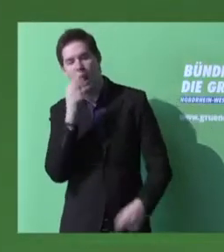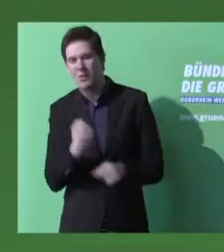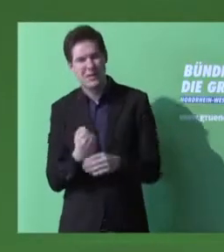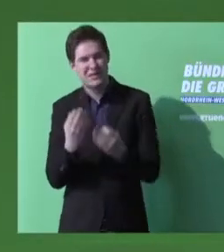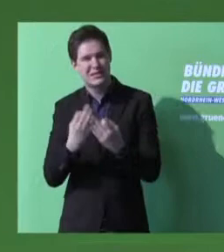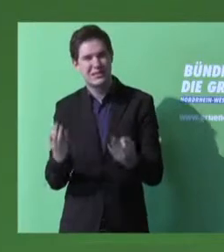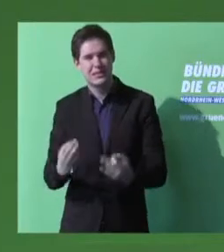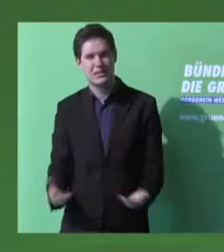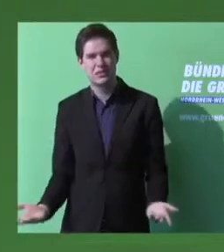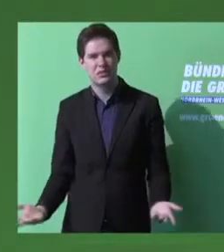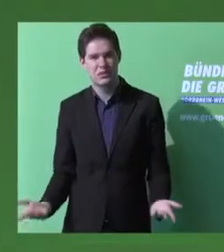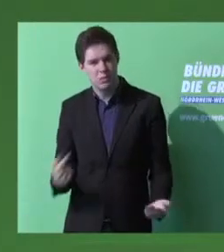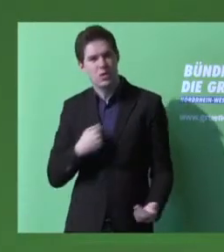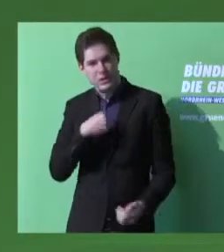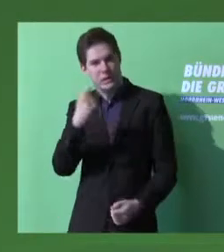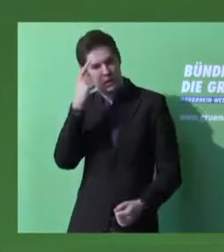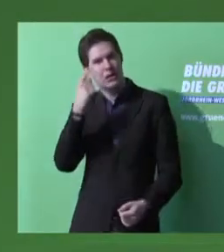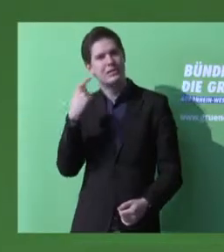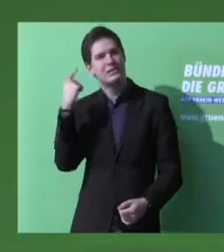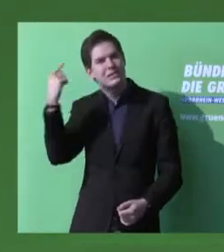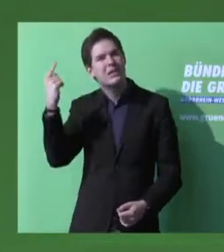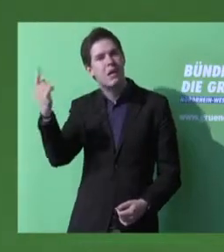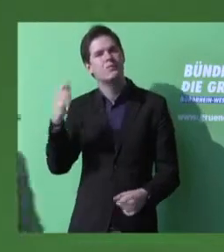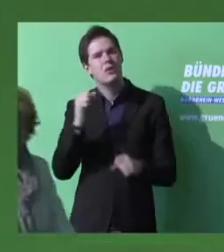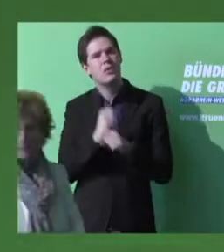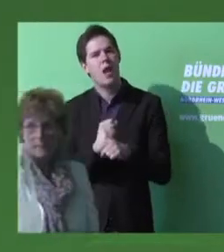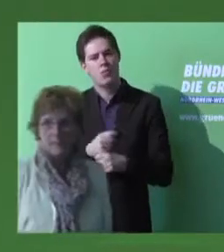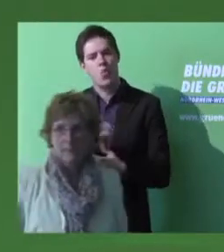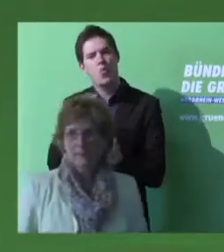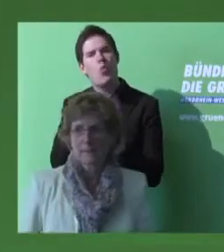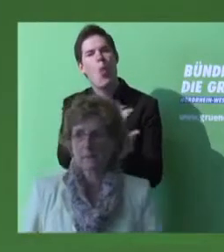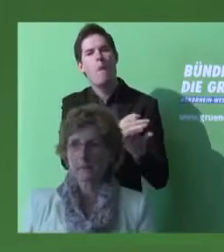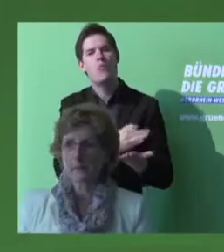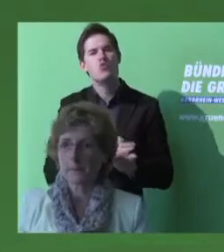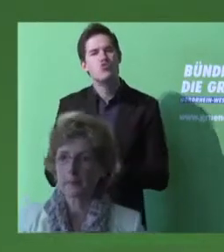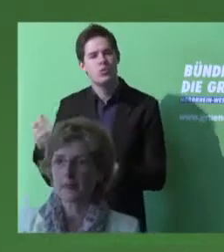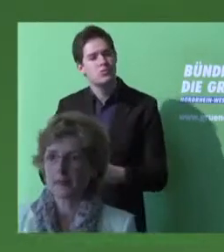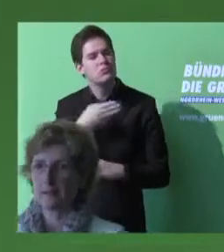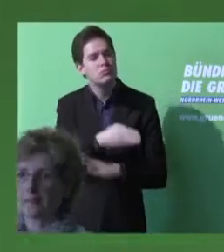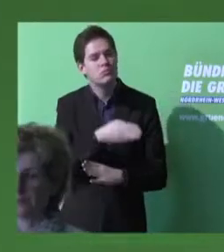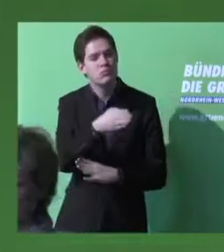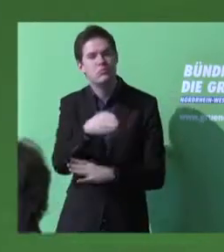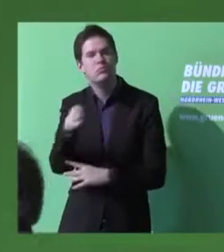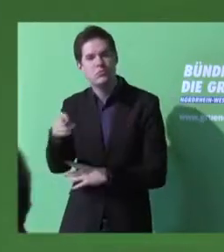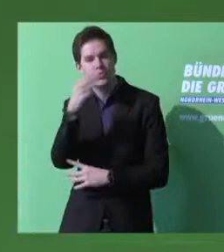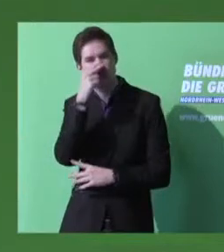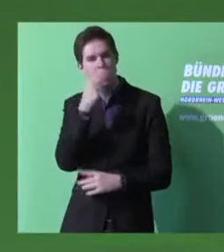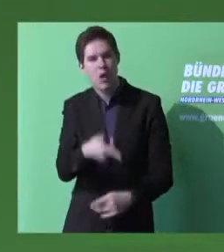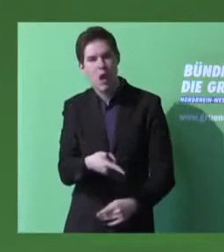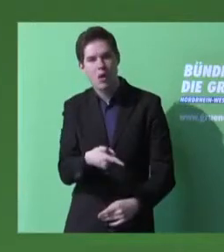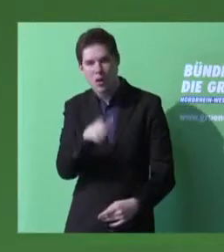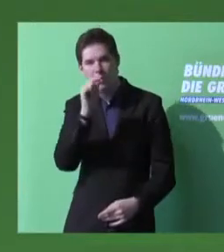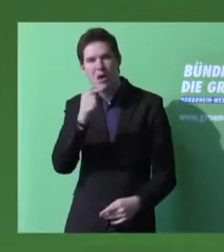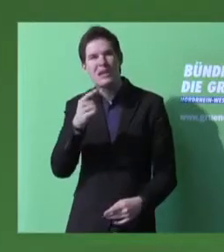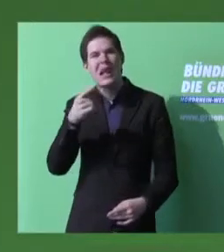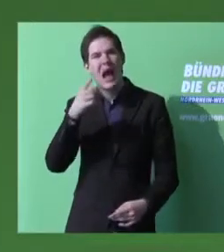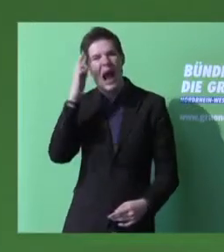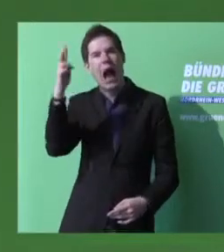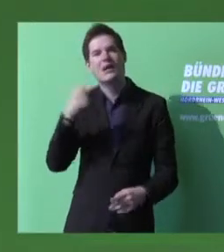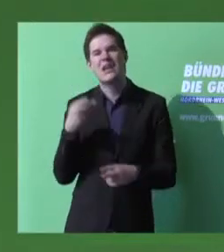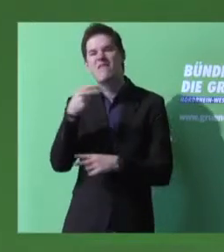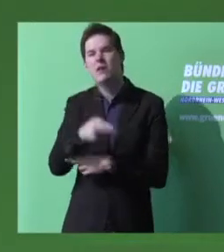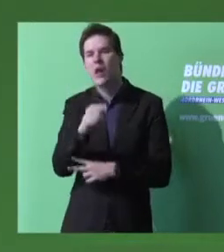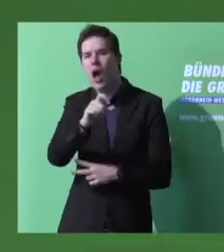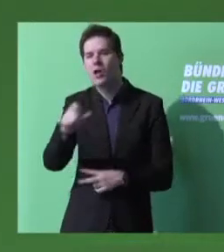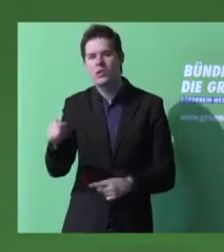für Lothar de Maizière, wenn er mal in eine Kommune kommt, wenn er guckt, wie da die Ratsvertreter um 1.000 € feilschen für